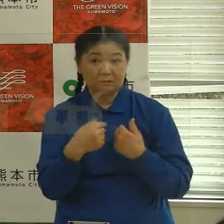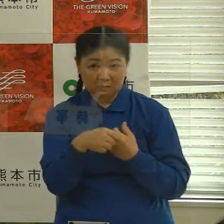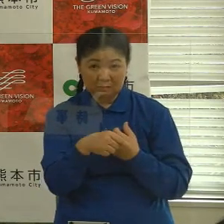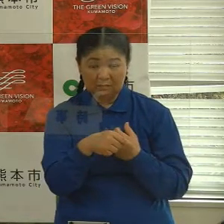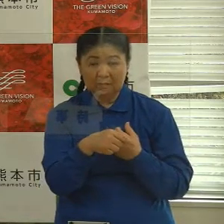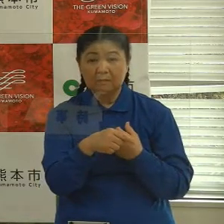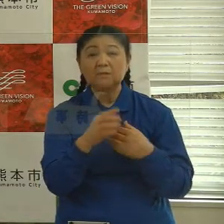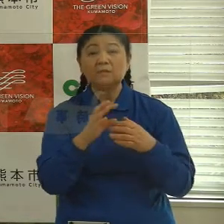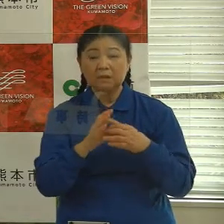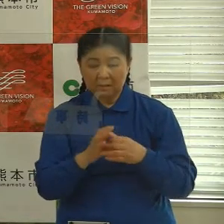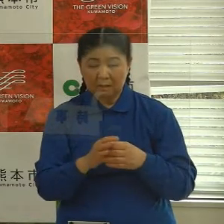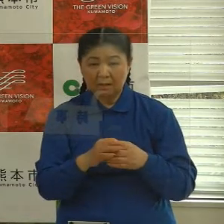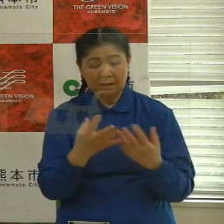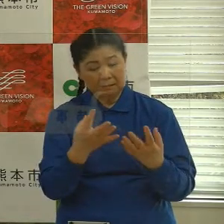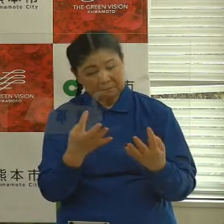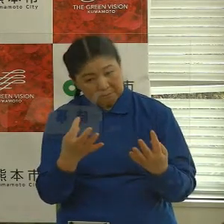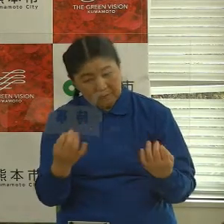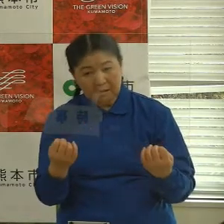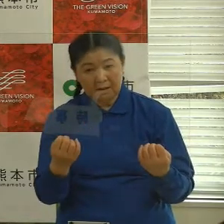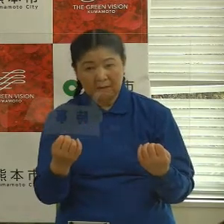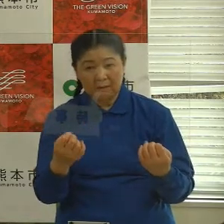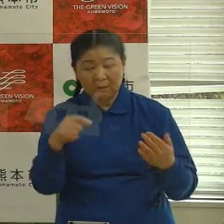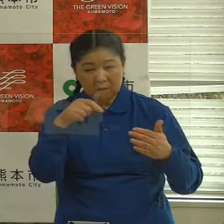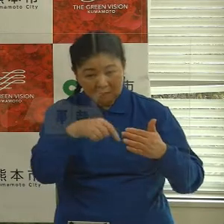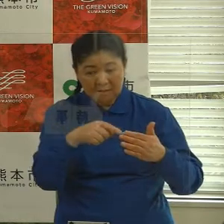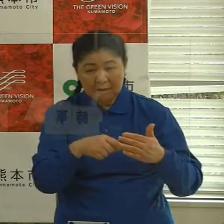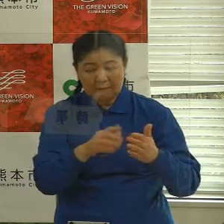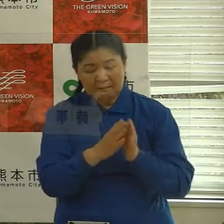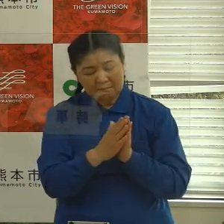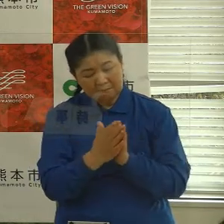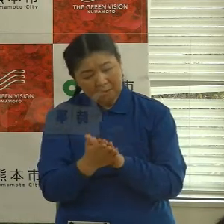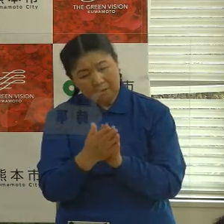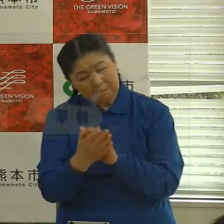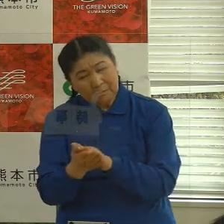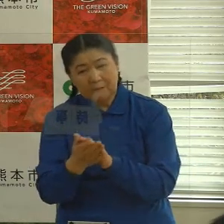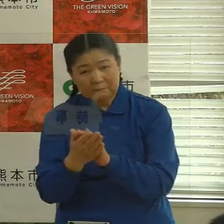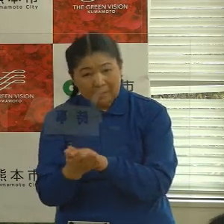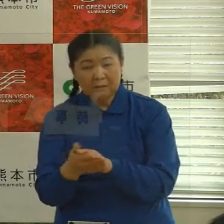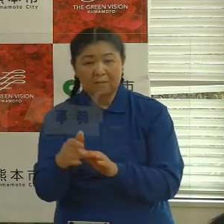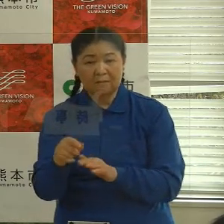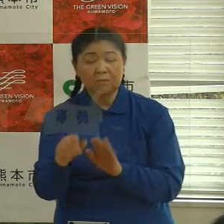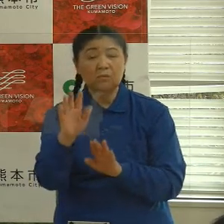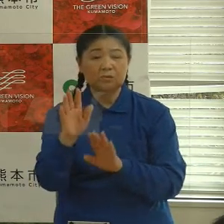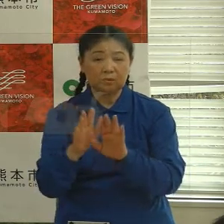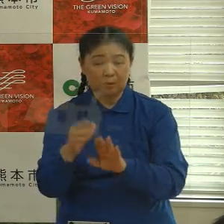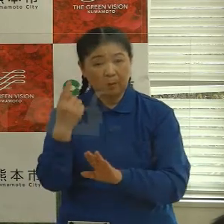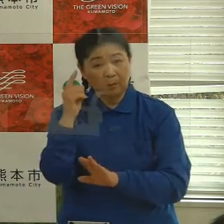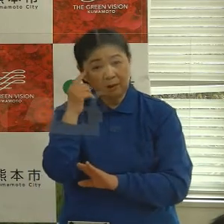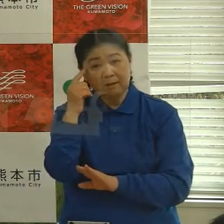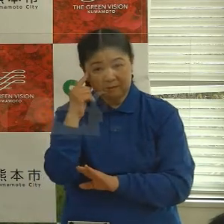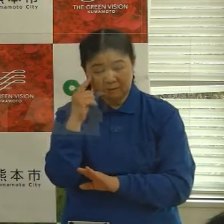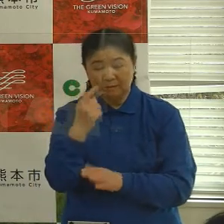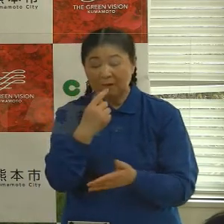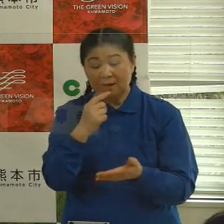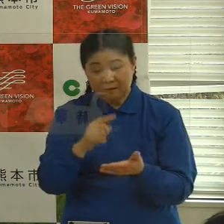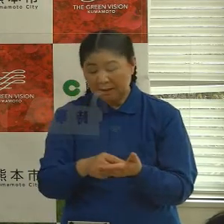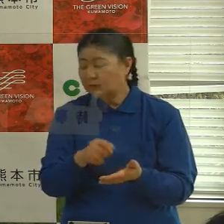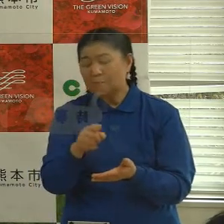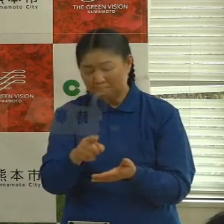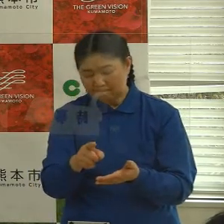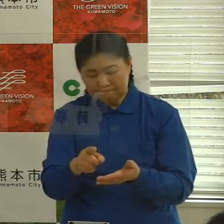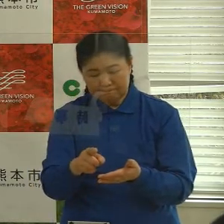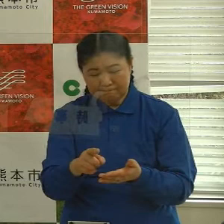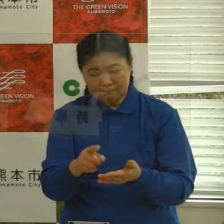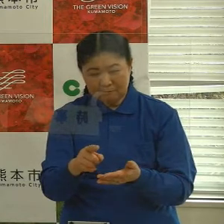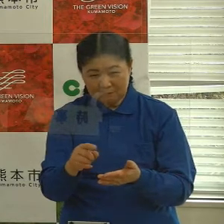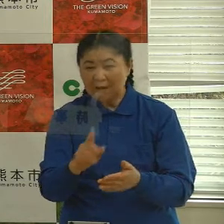ナの中で、多くの方が今第6波の中でもですね亡くなっているという状況を考えますとですね、簡単にこのウィズコロナという